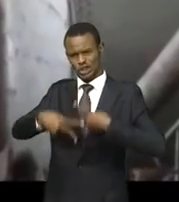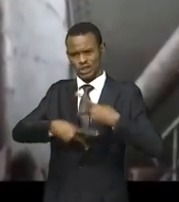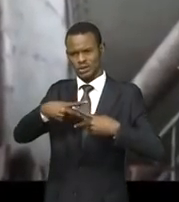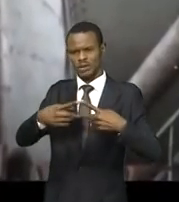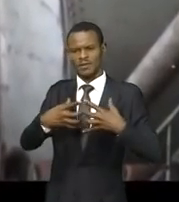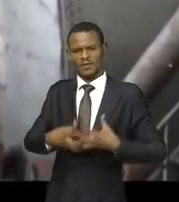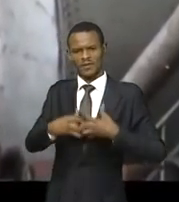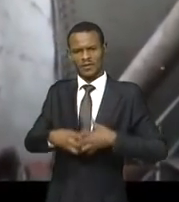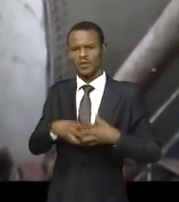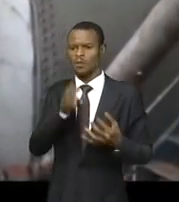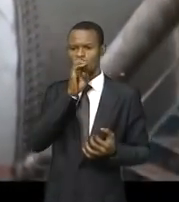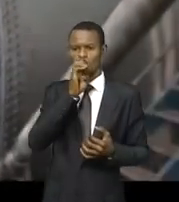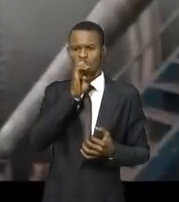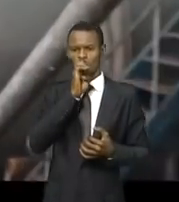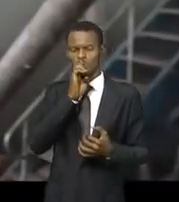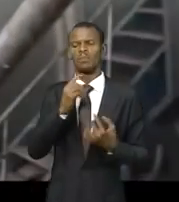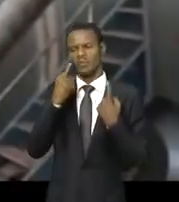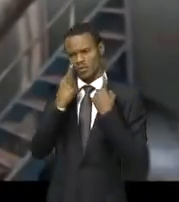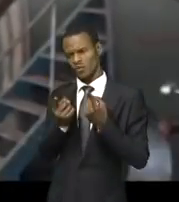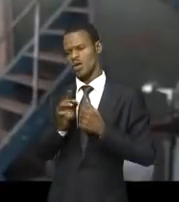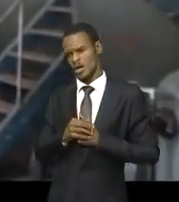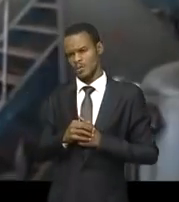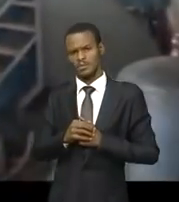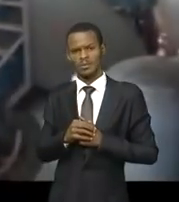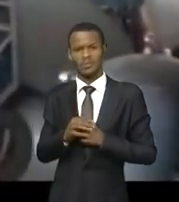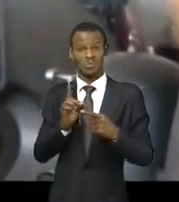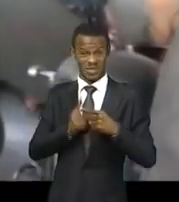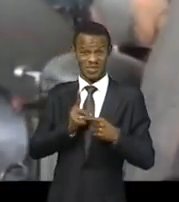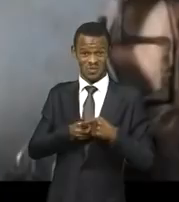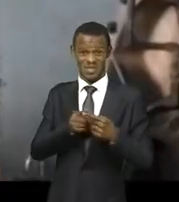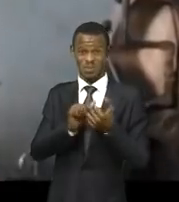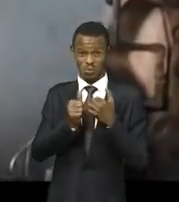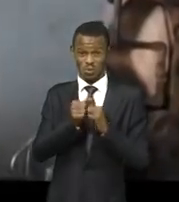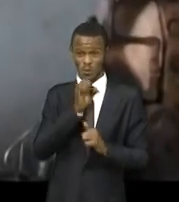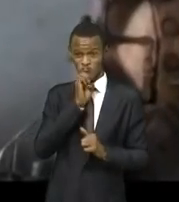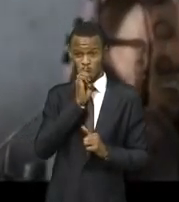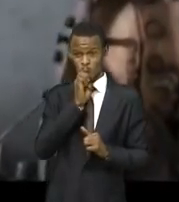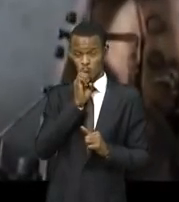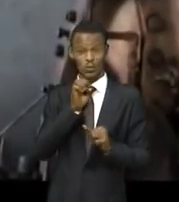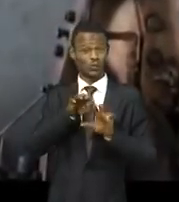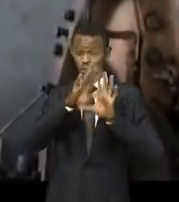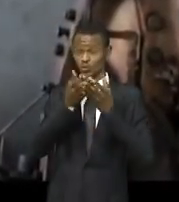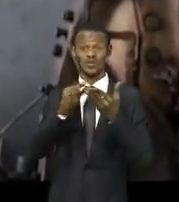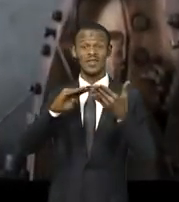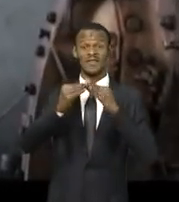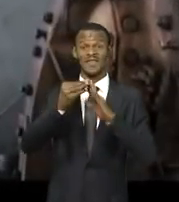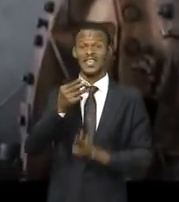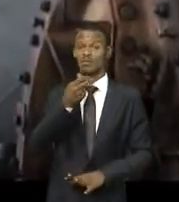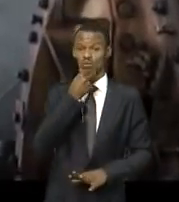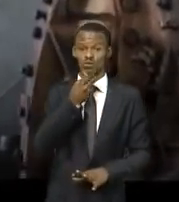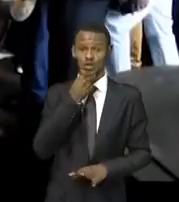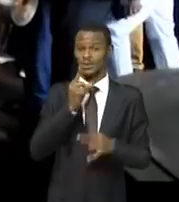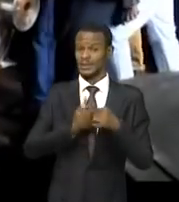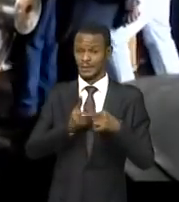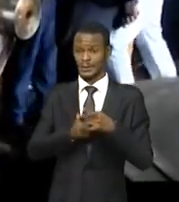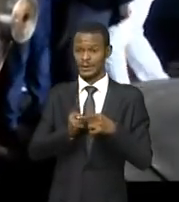l'autorité provinciale intérimaire de palper du doigt la pénurie à répétition d'eau et d'électricité sur la ville de Mbujimaï. Ceci